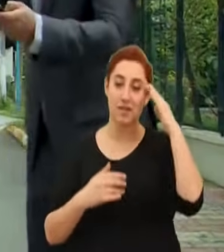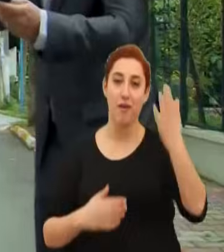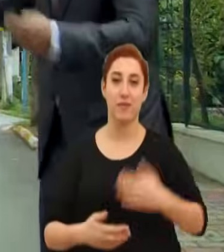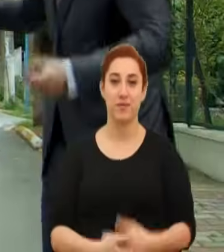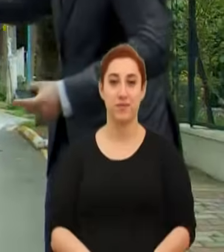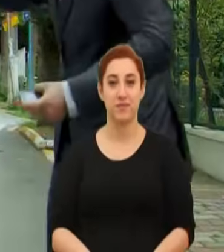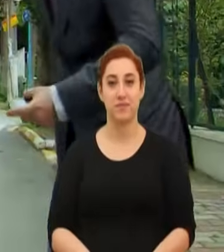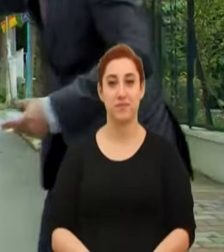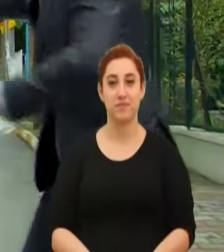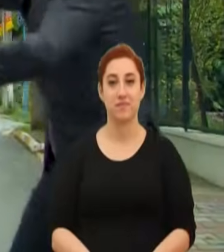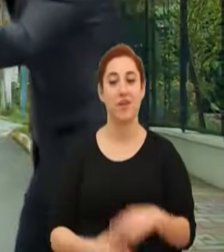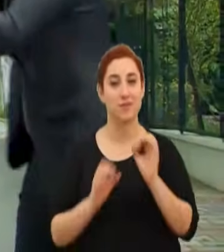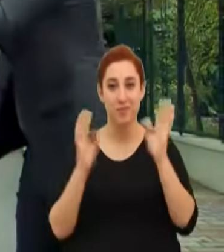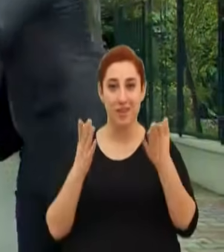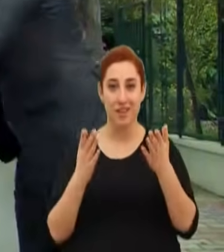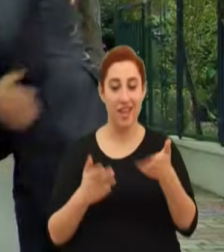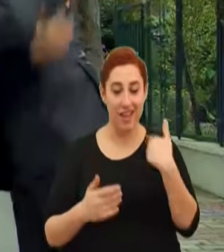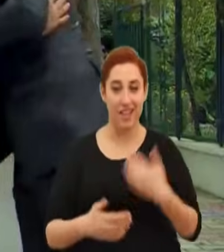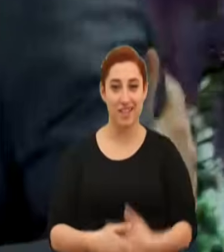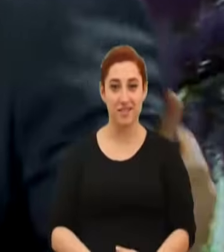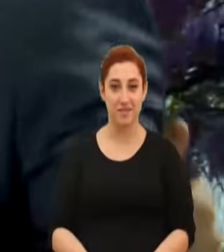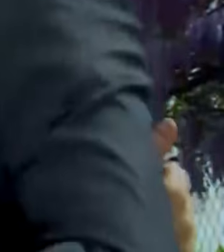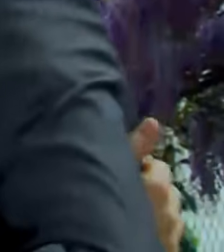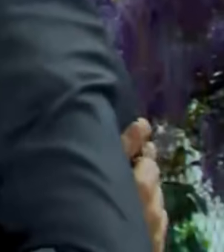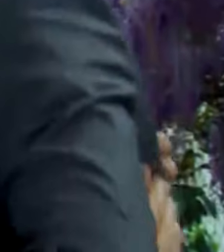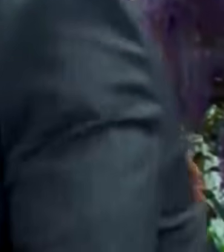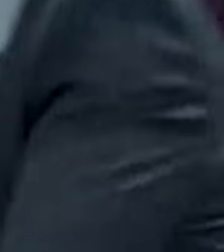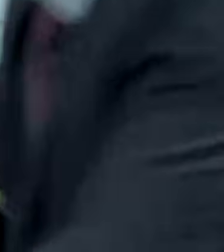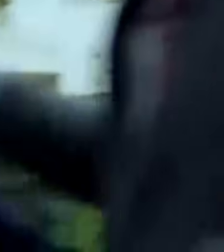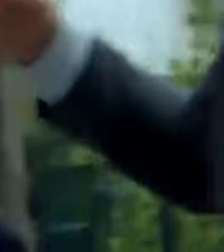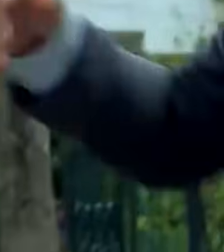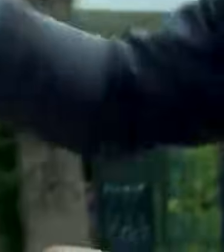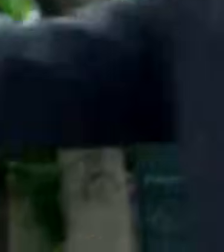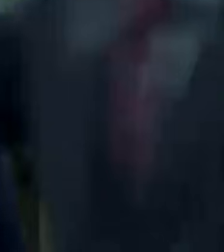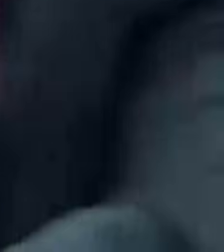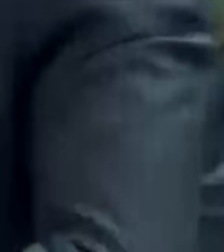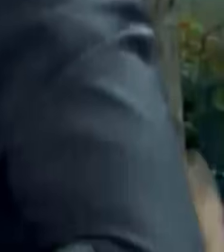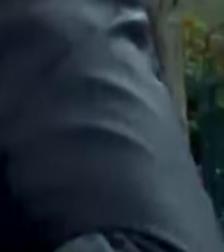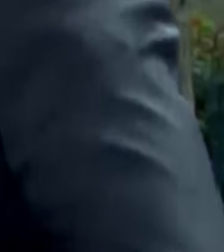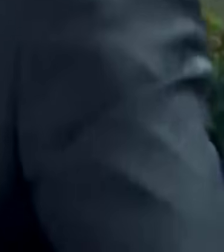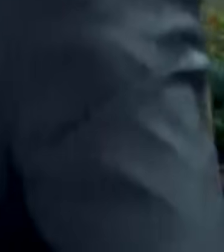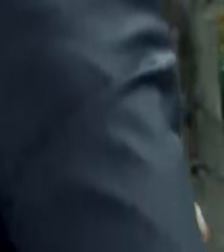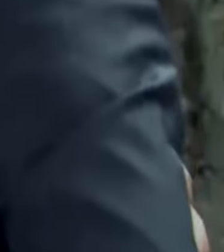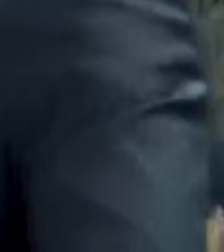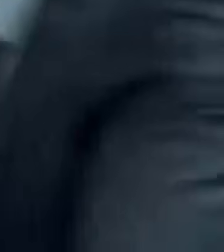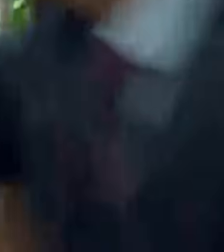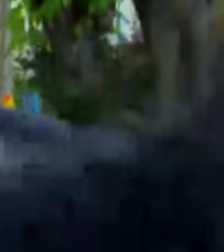olun. Kaçtım benim ben. Gel buraya. Birbirlerine sarılarak mutluluklarını paylaşıyorlar.